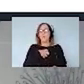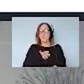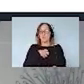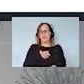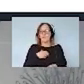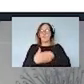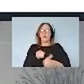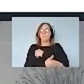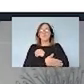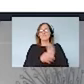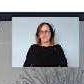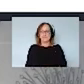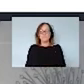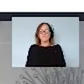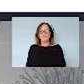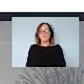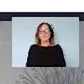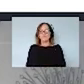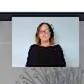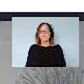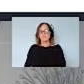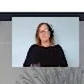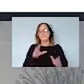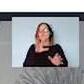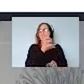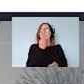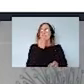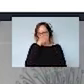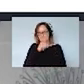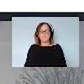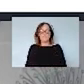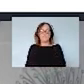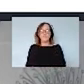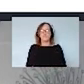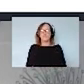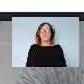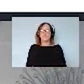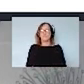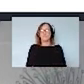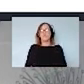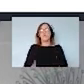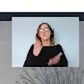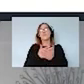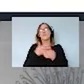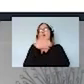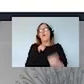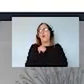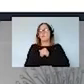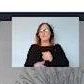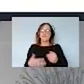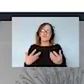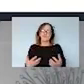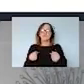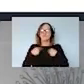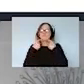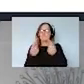na podstawie przepisów wegetariańskich. Już tak na sam koniec